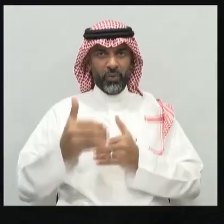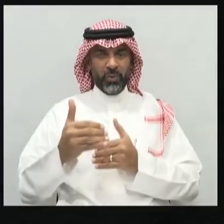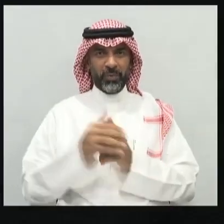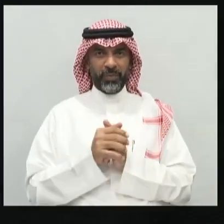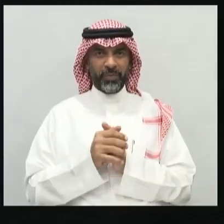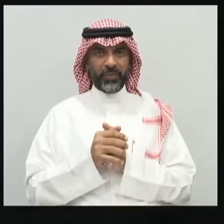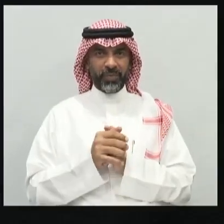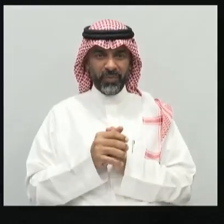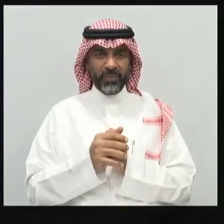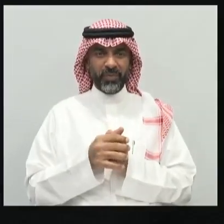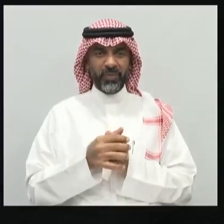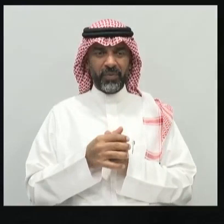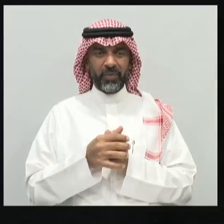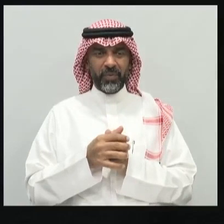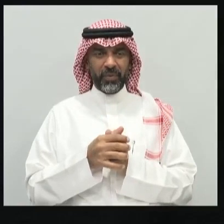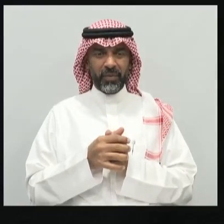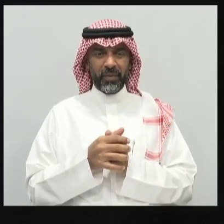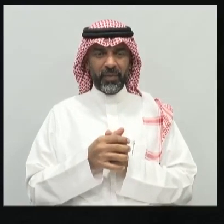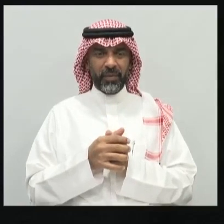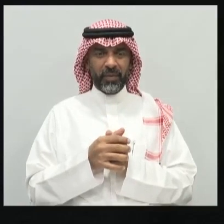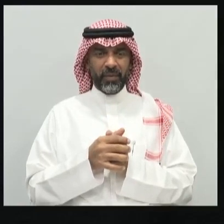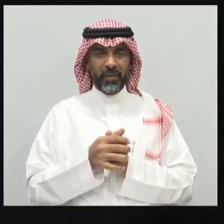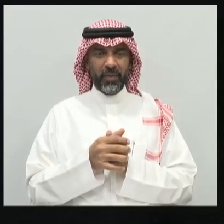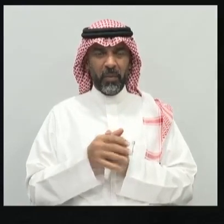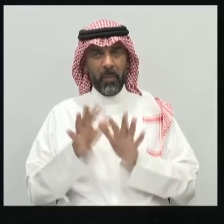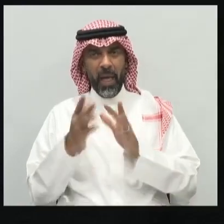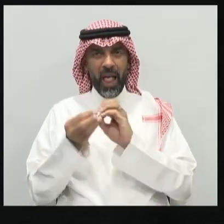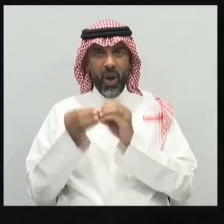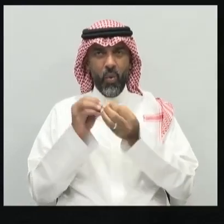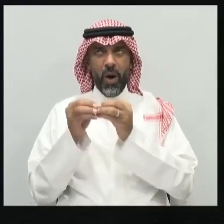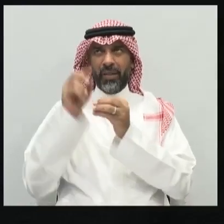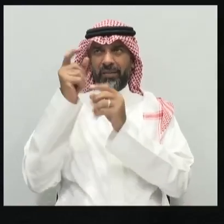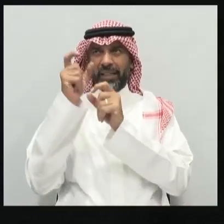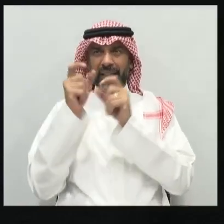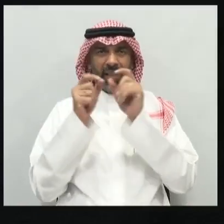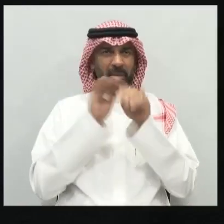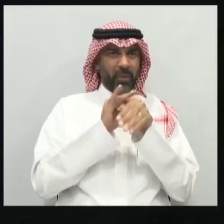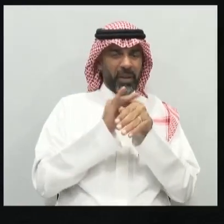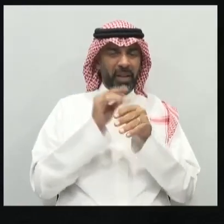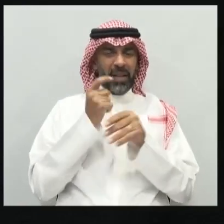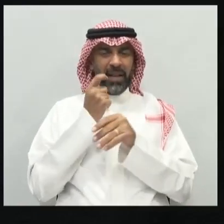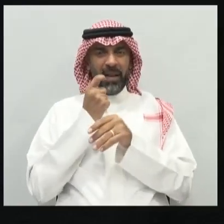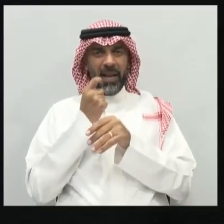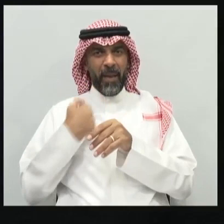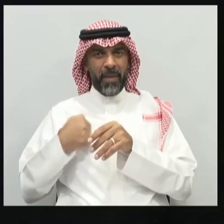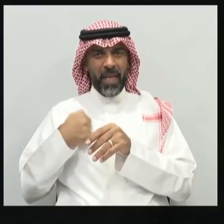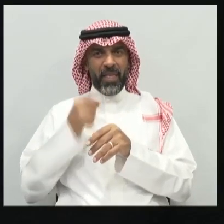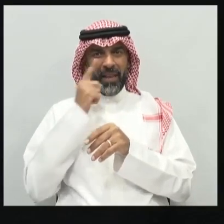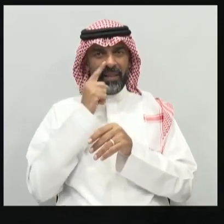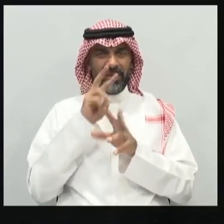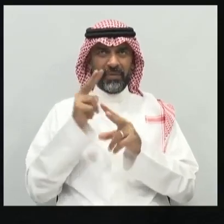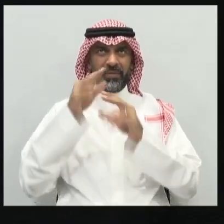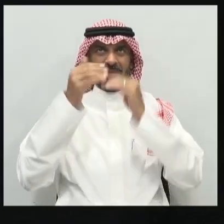او فلين قطع فلين وبعض الالوان وصنعوا لنا هذه القلعه